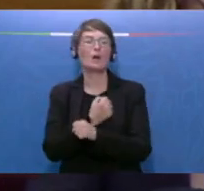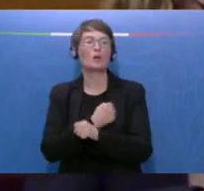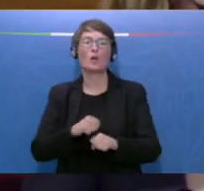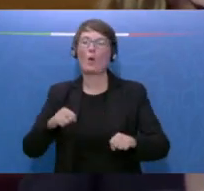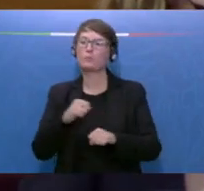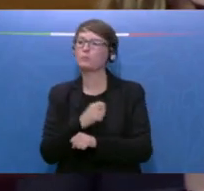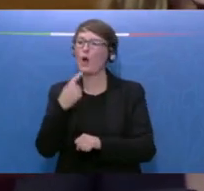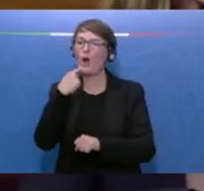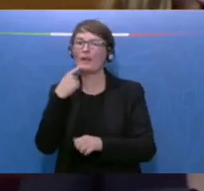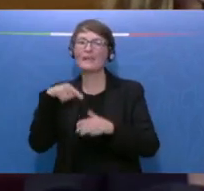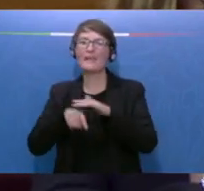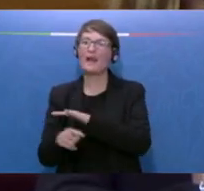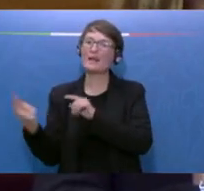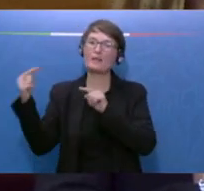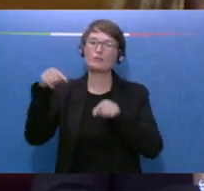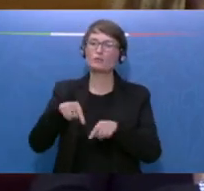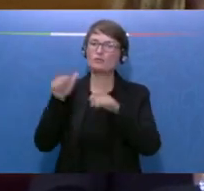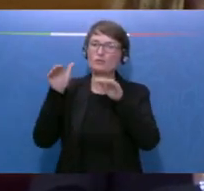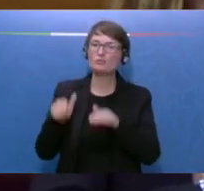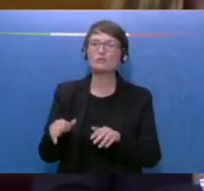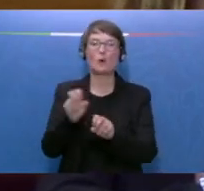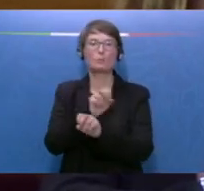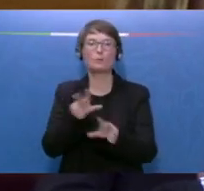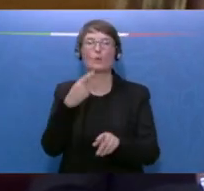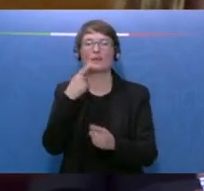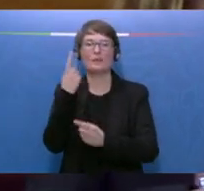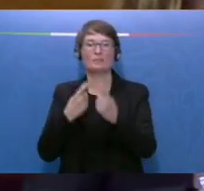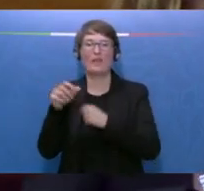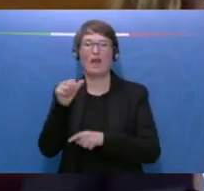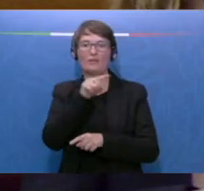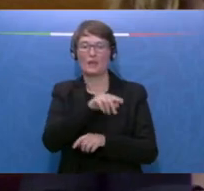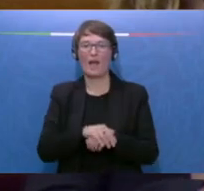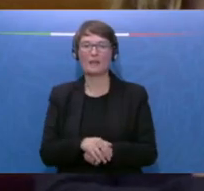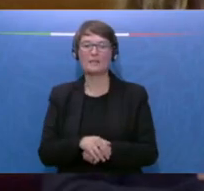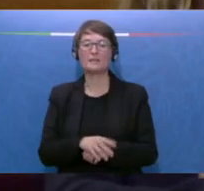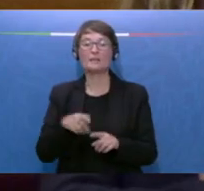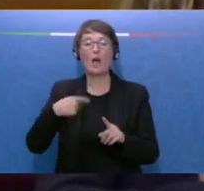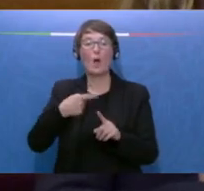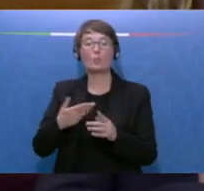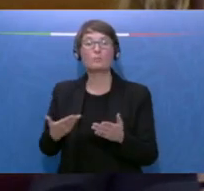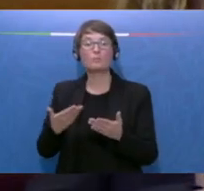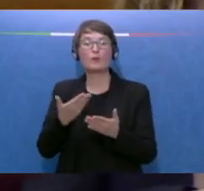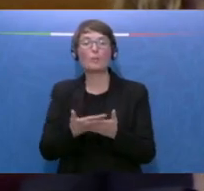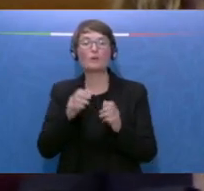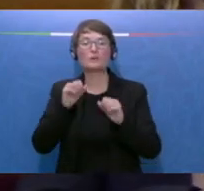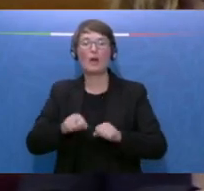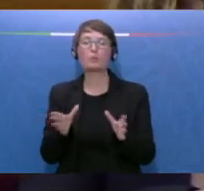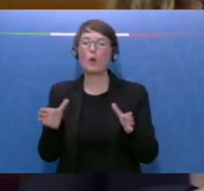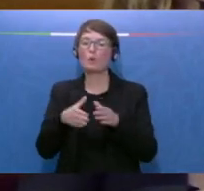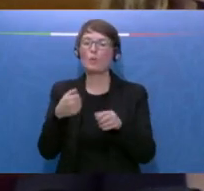rifugiati afghani e poi ha fatto una proposta di formare un gruppo di lavoro su migrazione e sotto